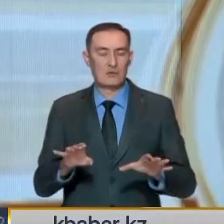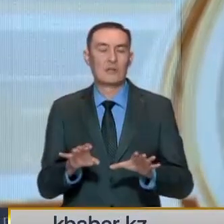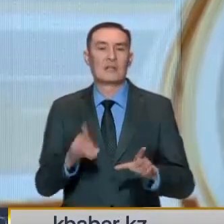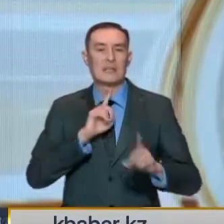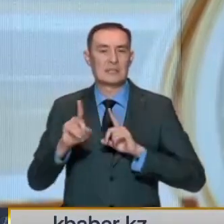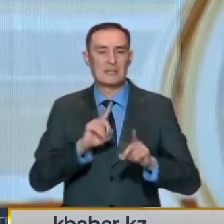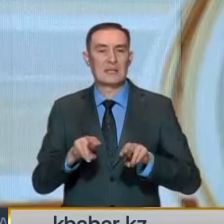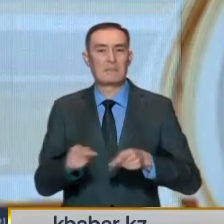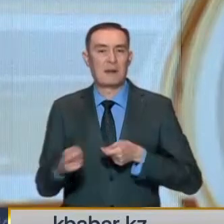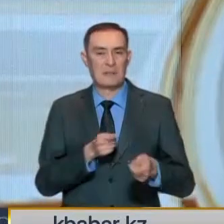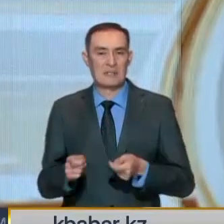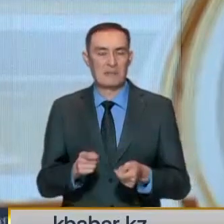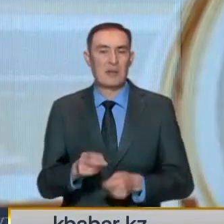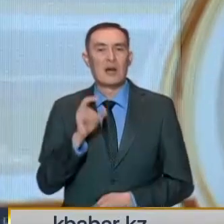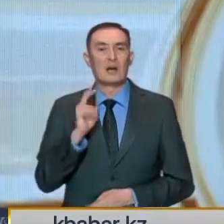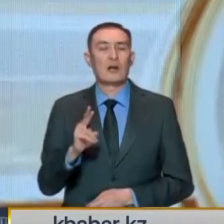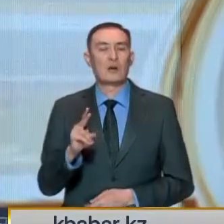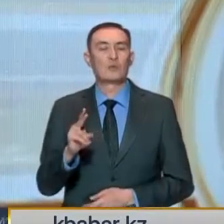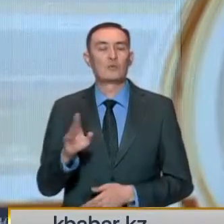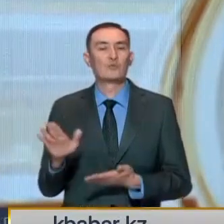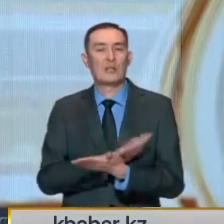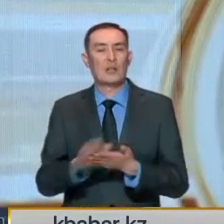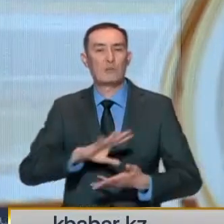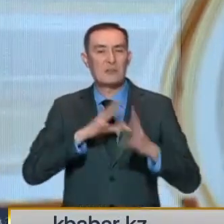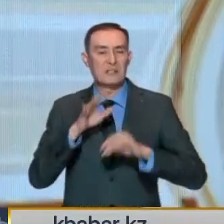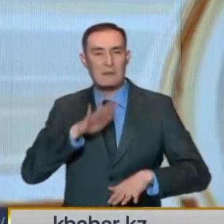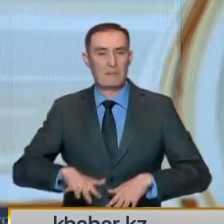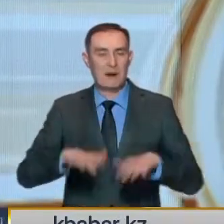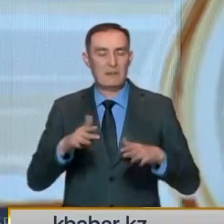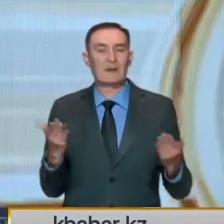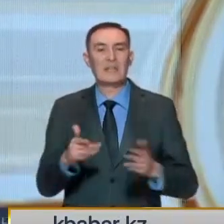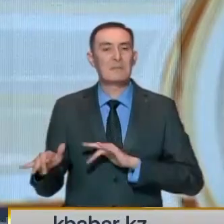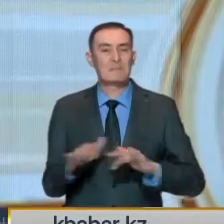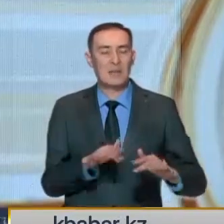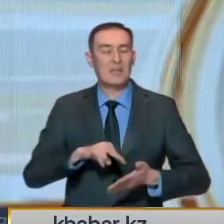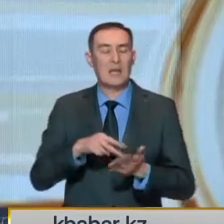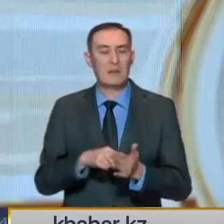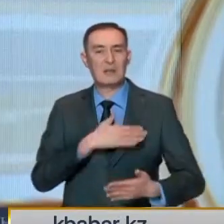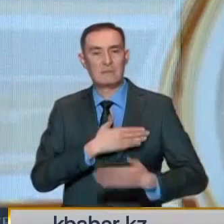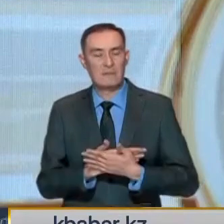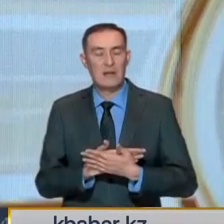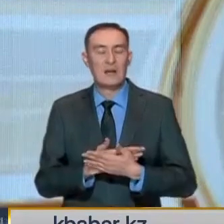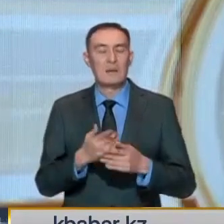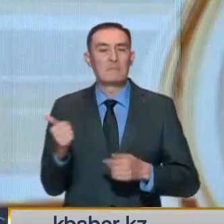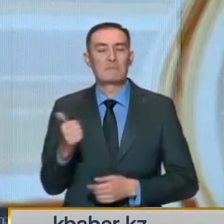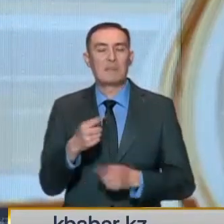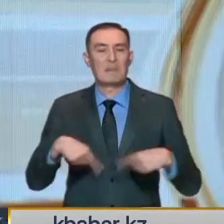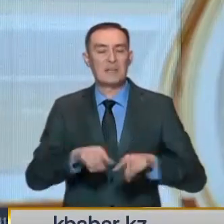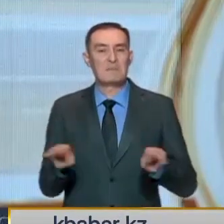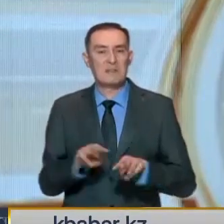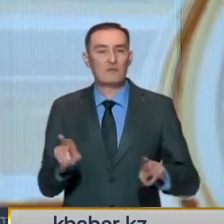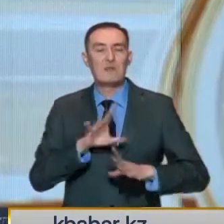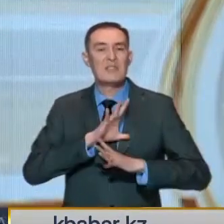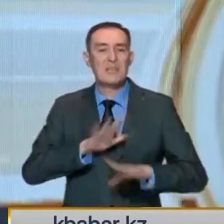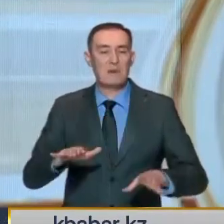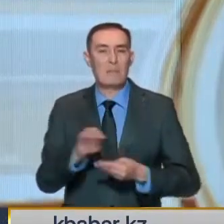сегодня озвучили на заседании в правительстве. Как устранять последствия паводков? Какие меры намерены предпринять в Кабмине для недопущения подобных